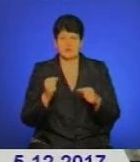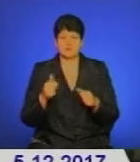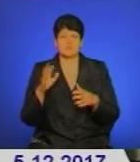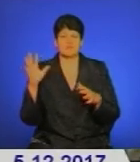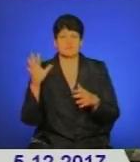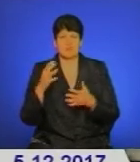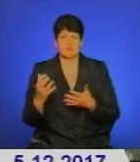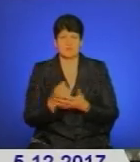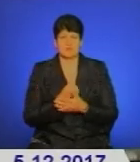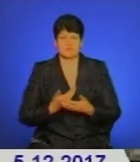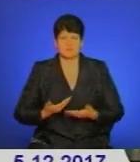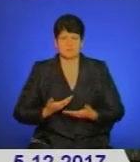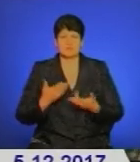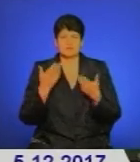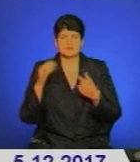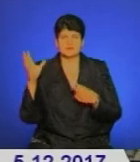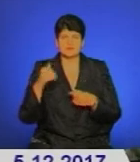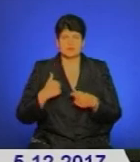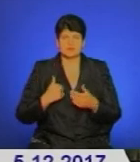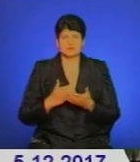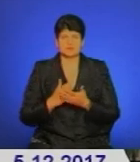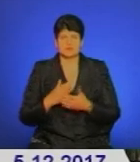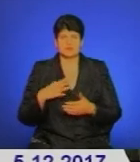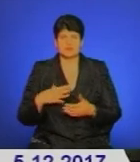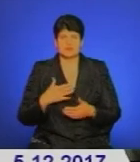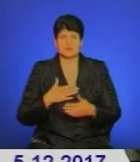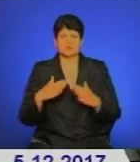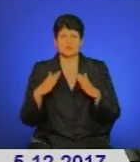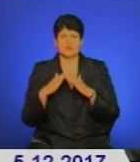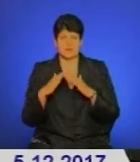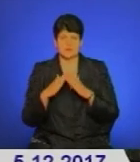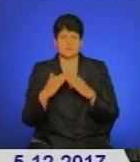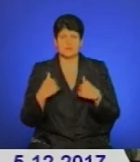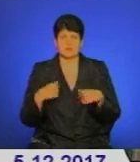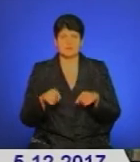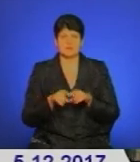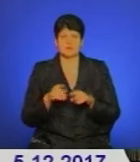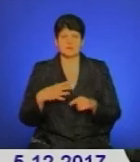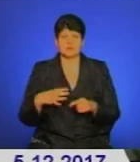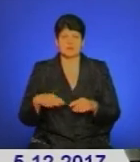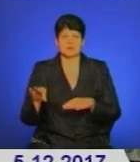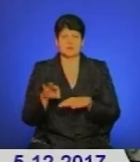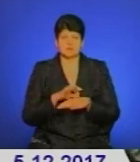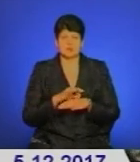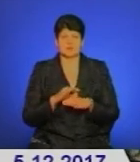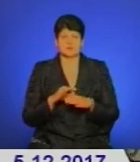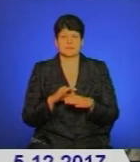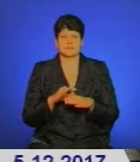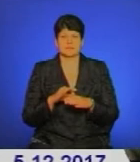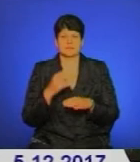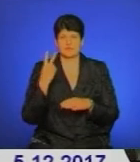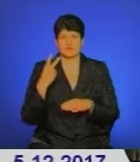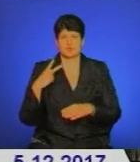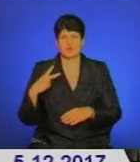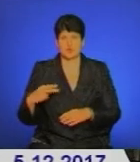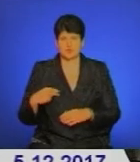житті. Звичайно, всіх військовослужбовців наших чекають вдома. Мене так само чекає дружина, двоє